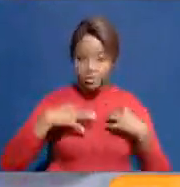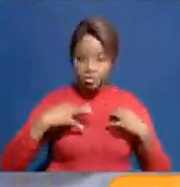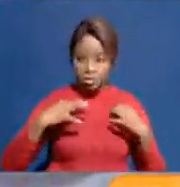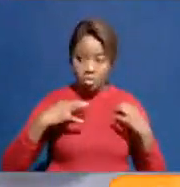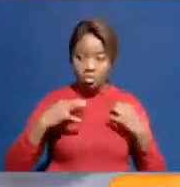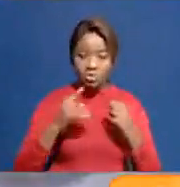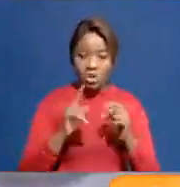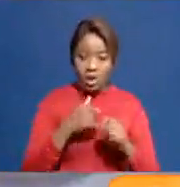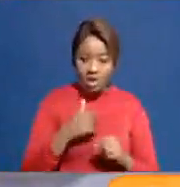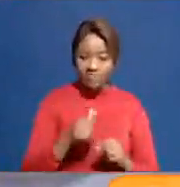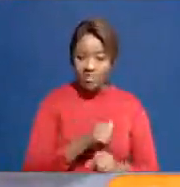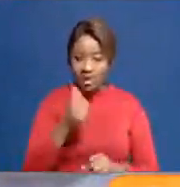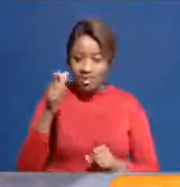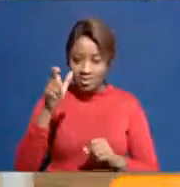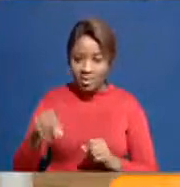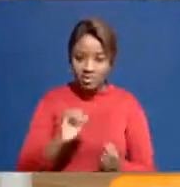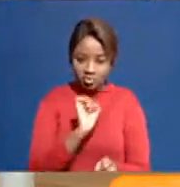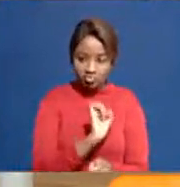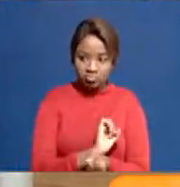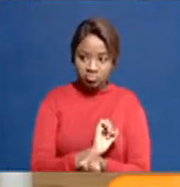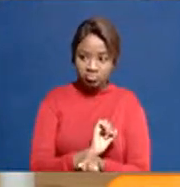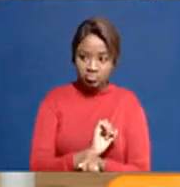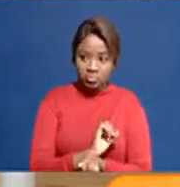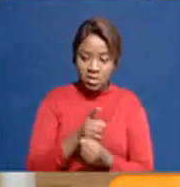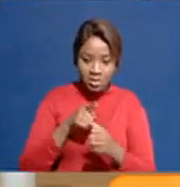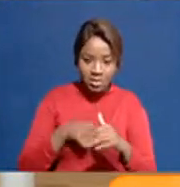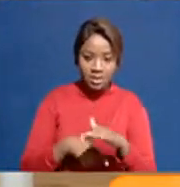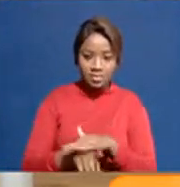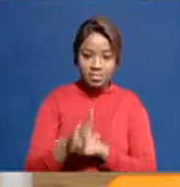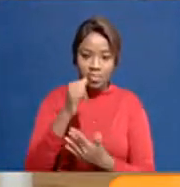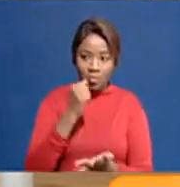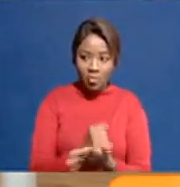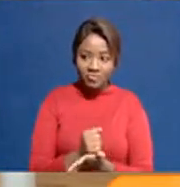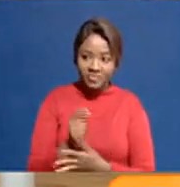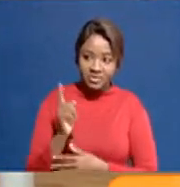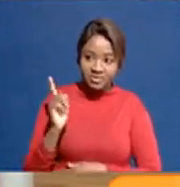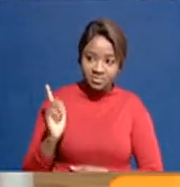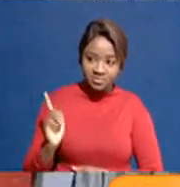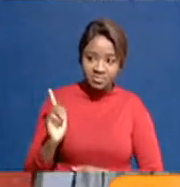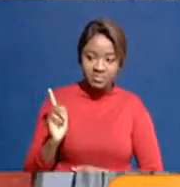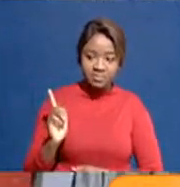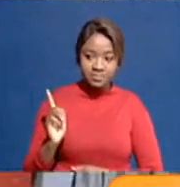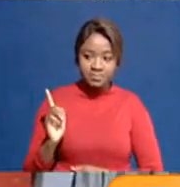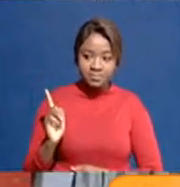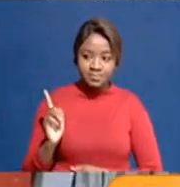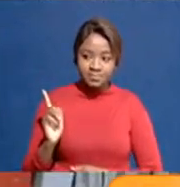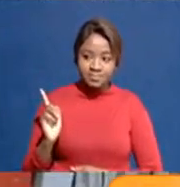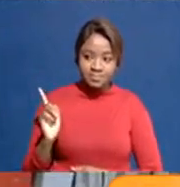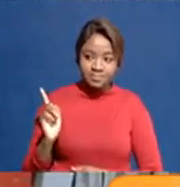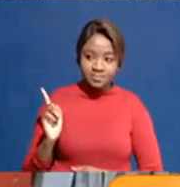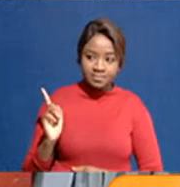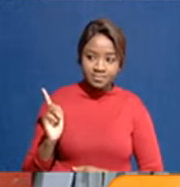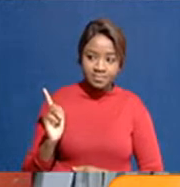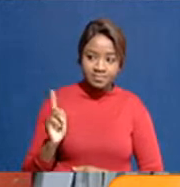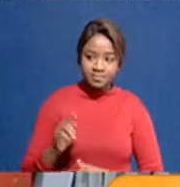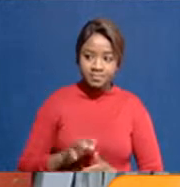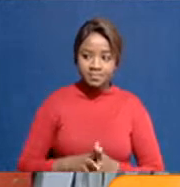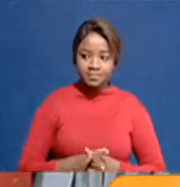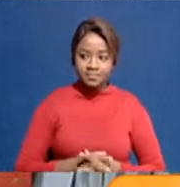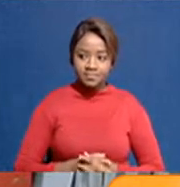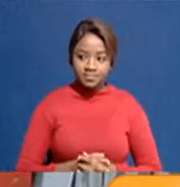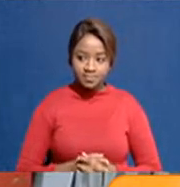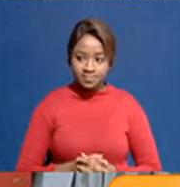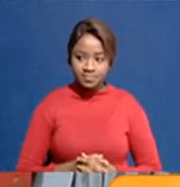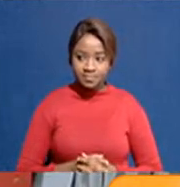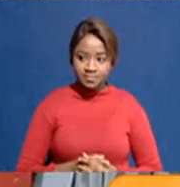aliyefungwa mikono. Wanaingia ndani ya ofisi zilizoko ndani ya kituo hiki. Dakika moja baadaye,